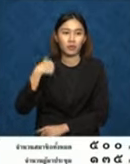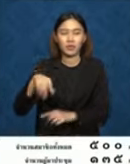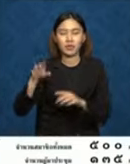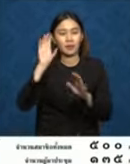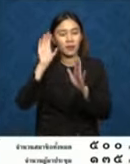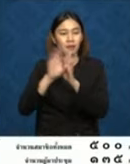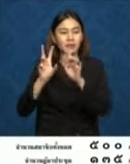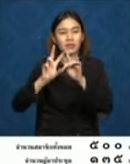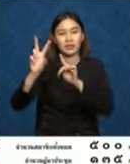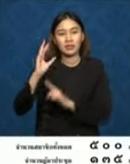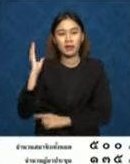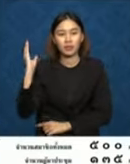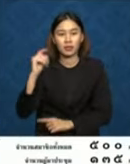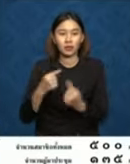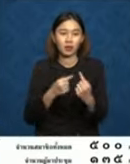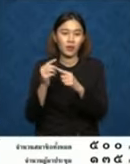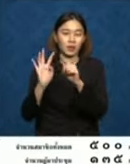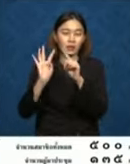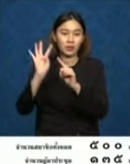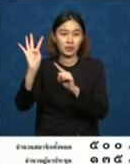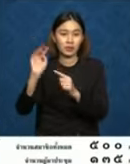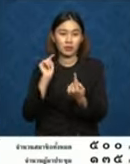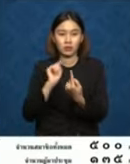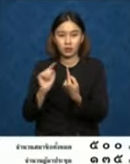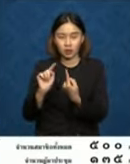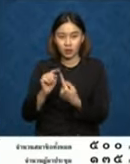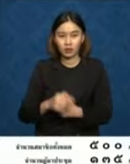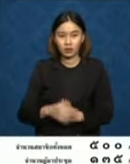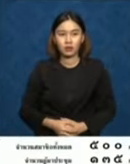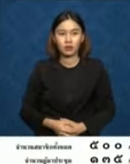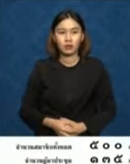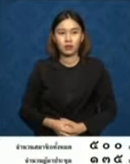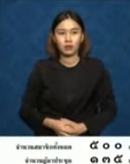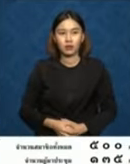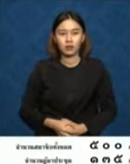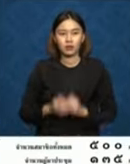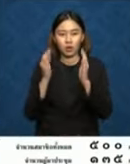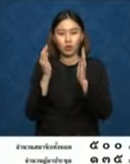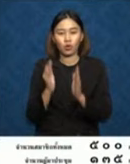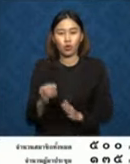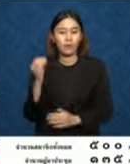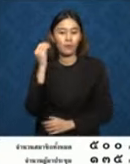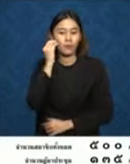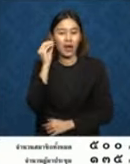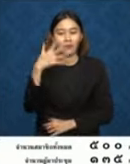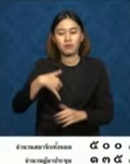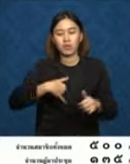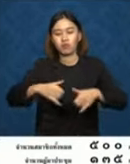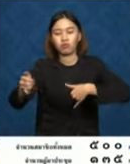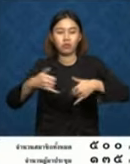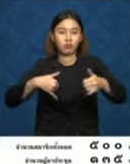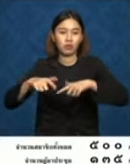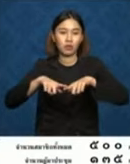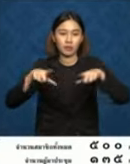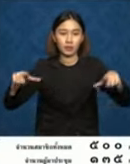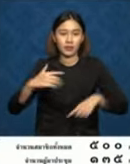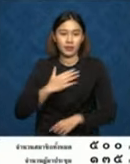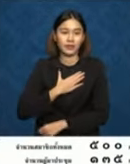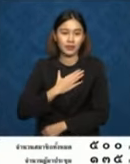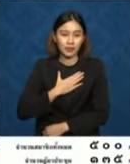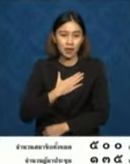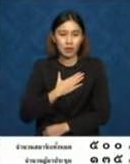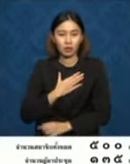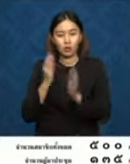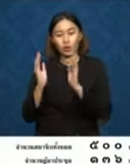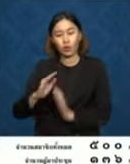นี้นะครับเรื่องที่4ครับจะเป็นเรื่องของการมีคนเร่ร่อนนะครับในพื้นที่ของอเอ็ดนะครับมีคนเร่ร่อนมี